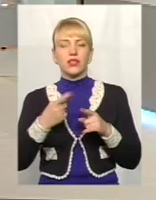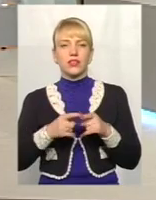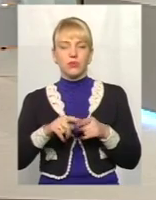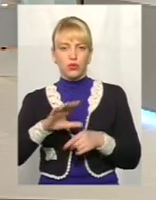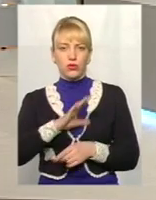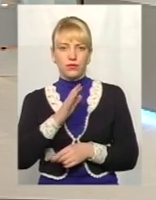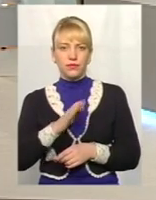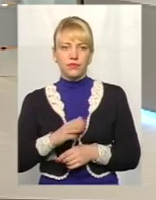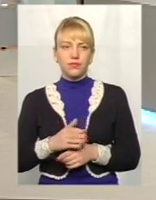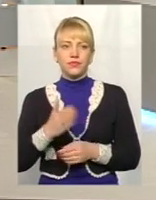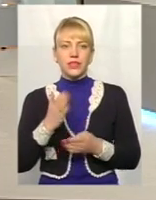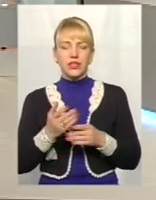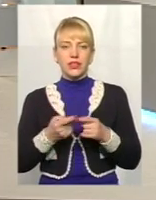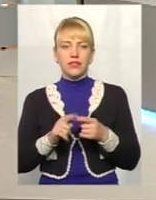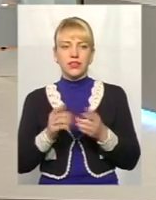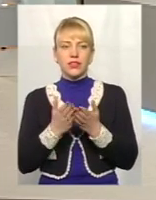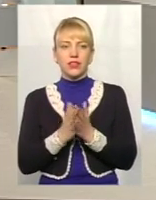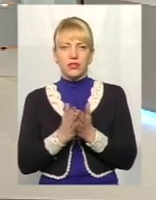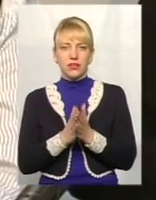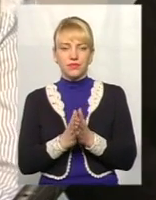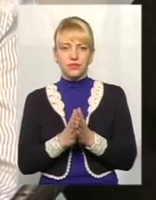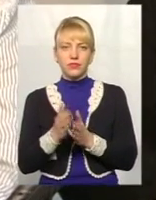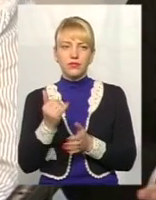І є в цій книжці наш